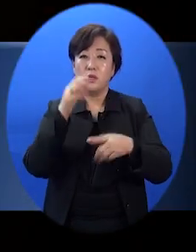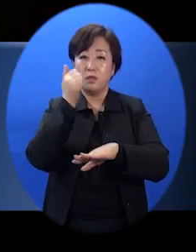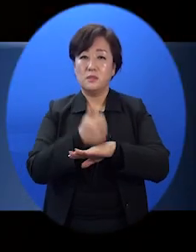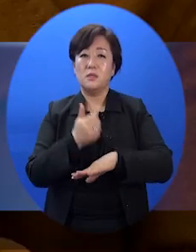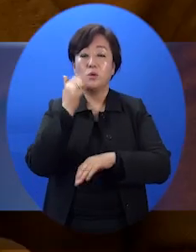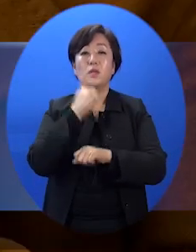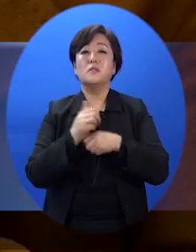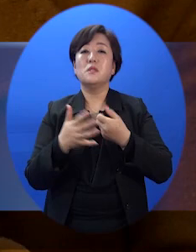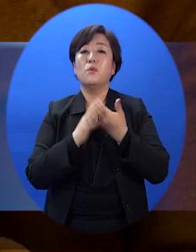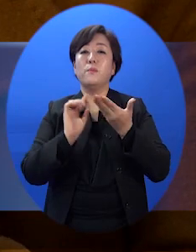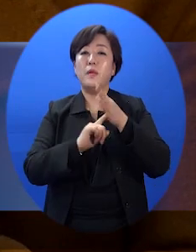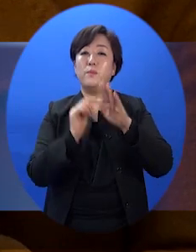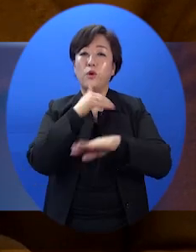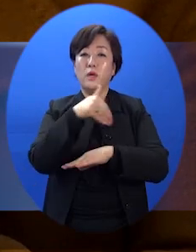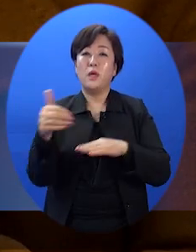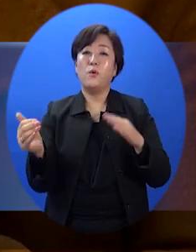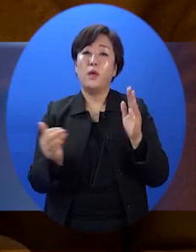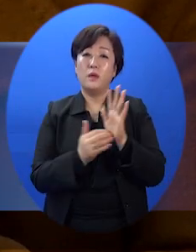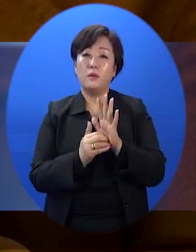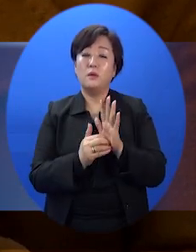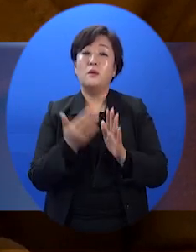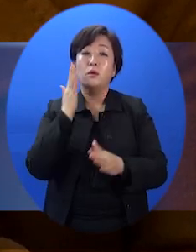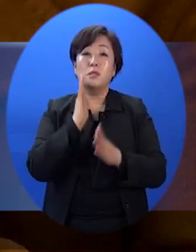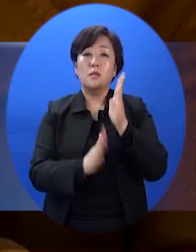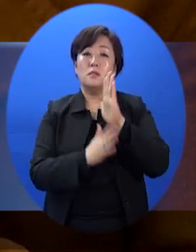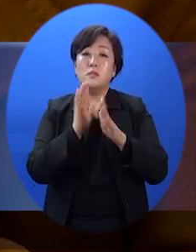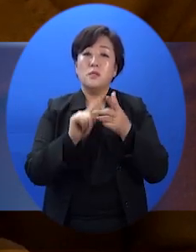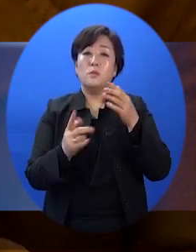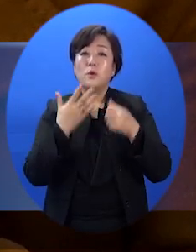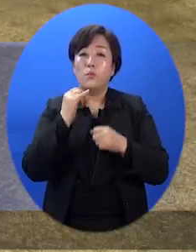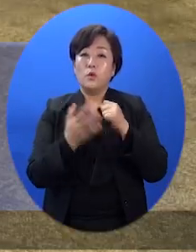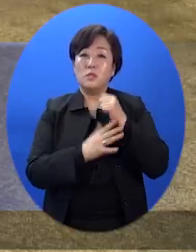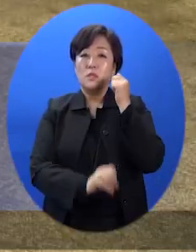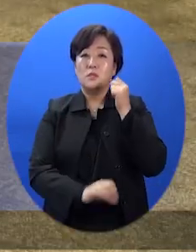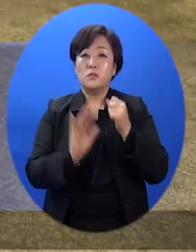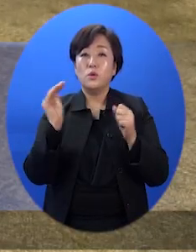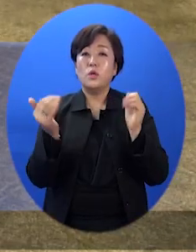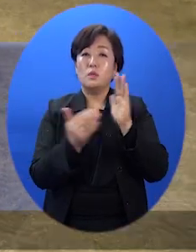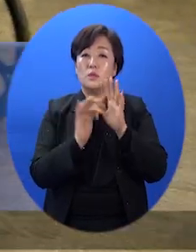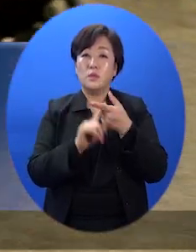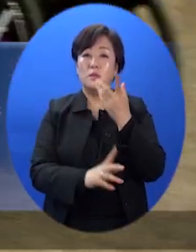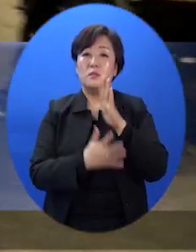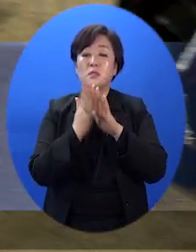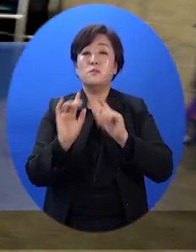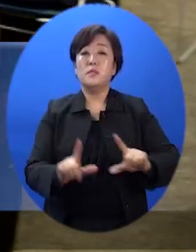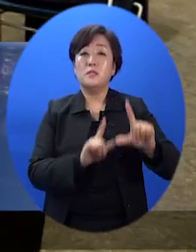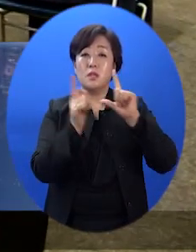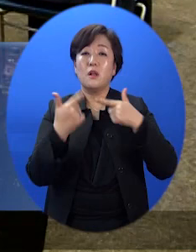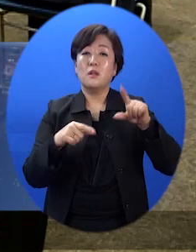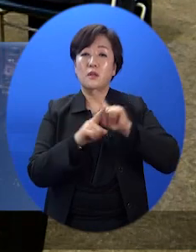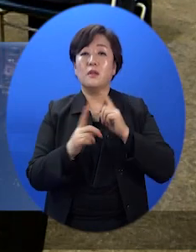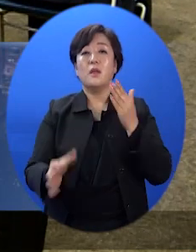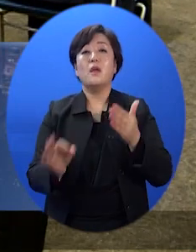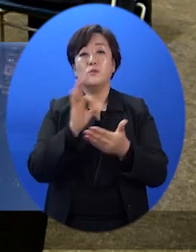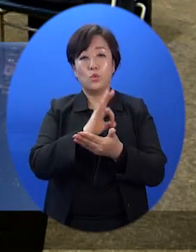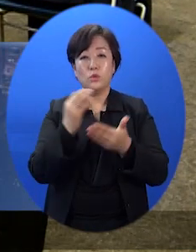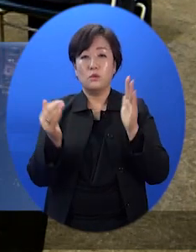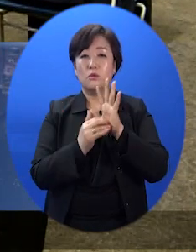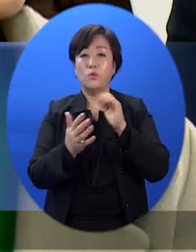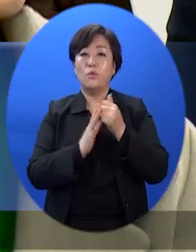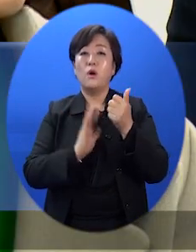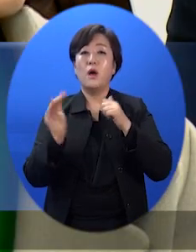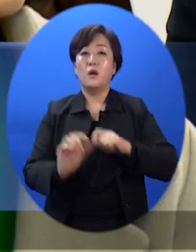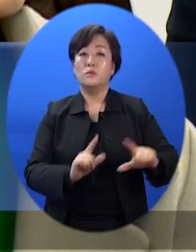확정 발표할 계획입니다. 한편 울산시민복지기준은 시민생활과 밀접한 소득과 주거,